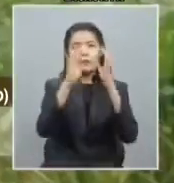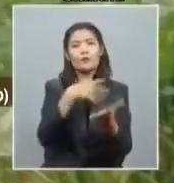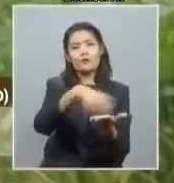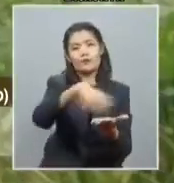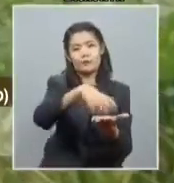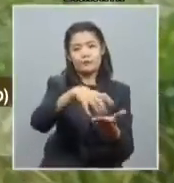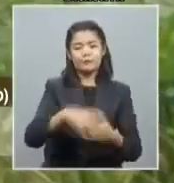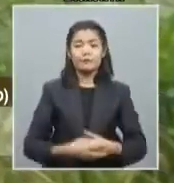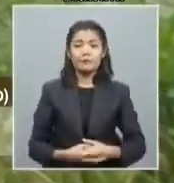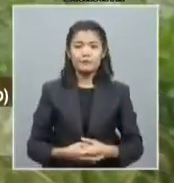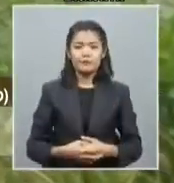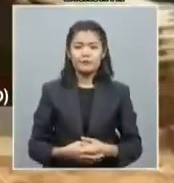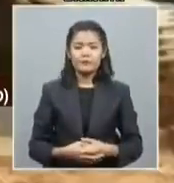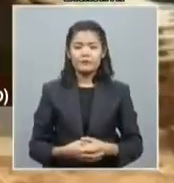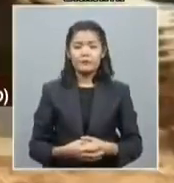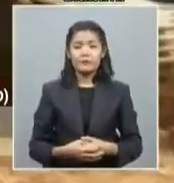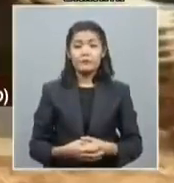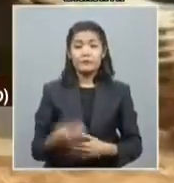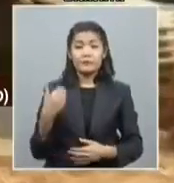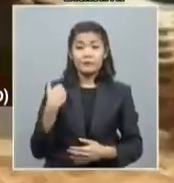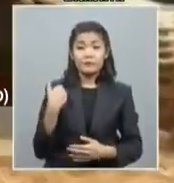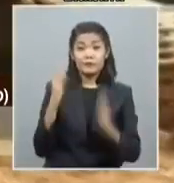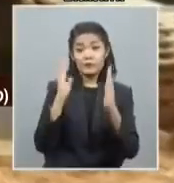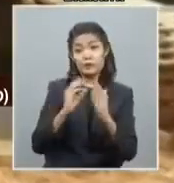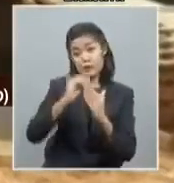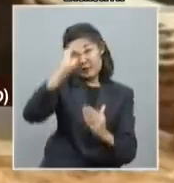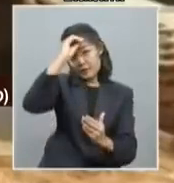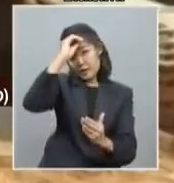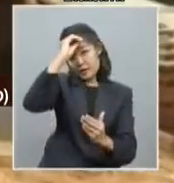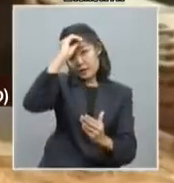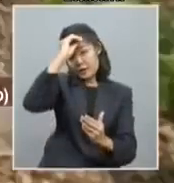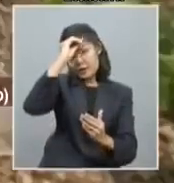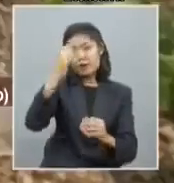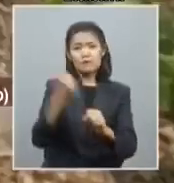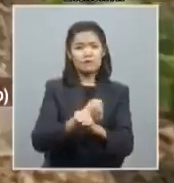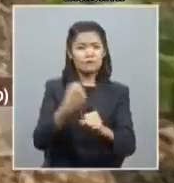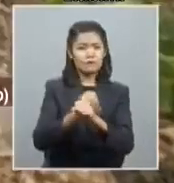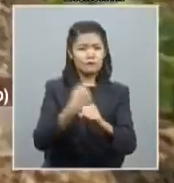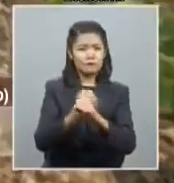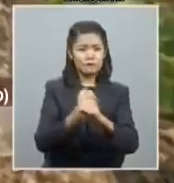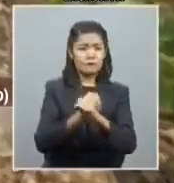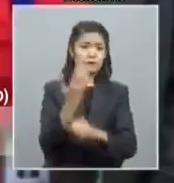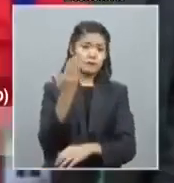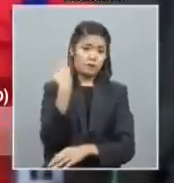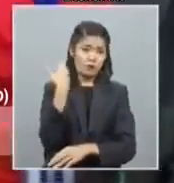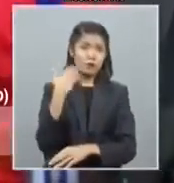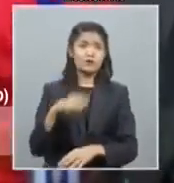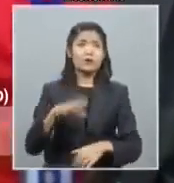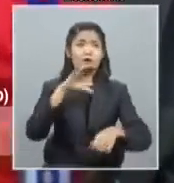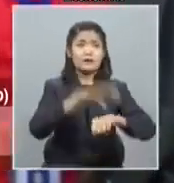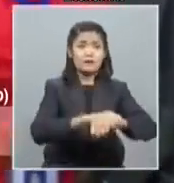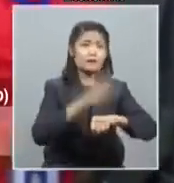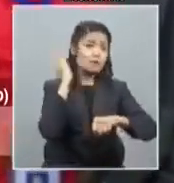บบนี้มี2นักศึกษาฝึกงานครับคุณผู้ชมที่อยู่ในเหตุการณ์วันที่มีการจับตัวบิล